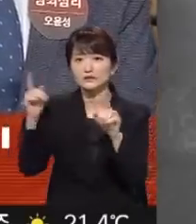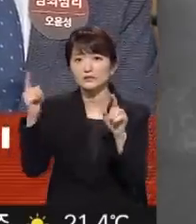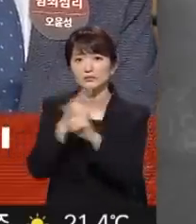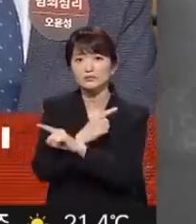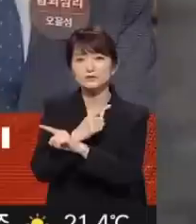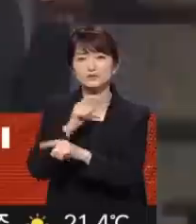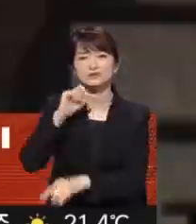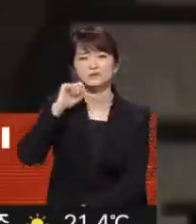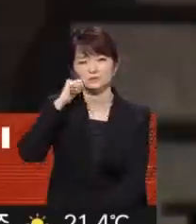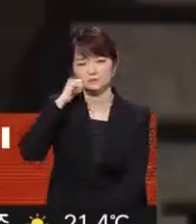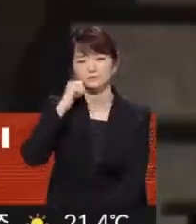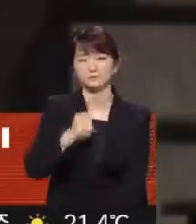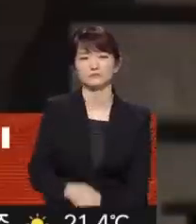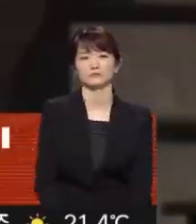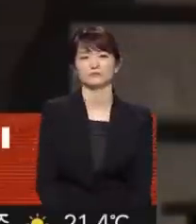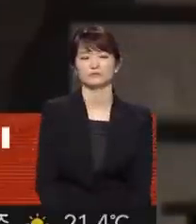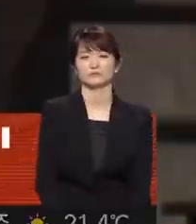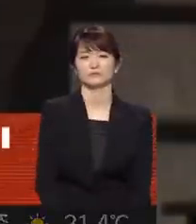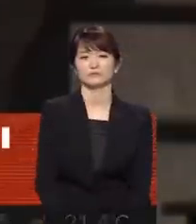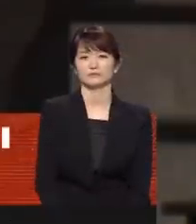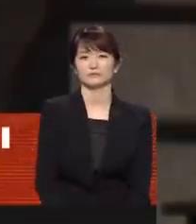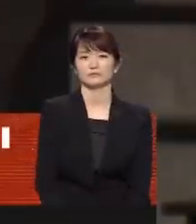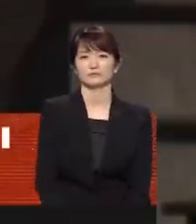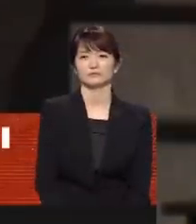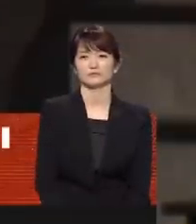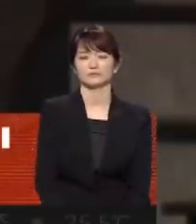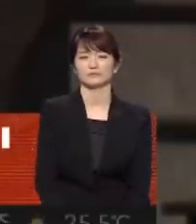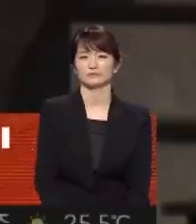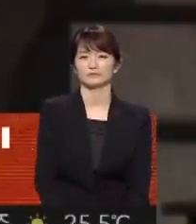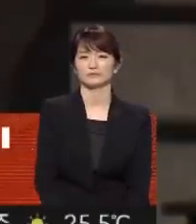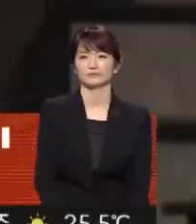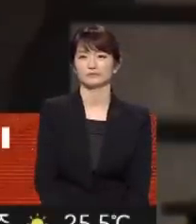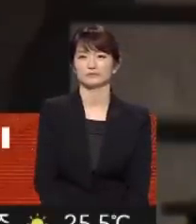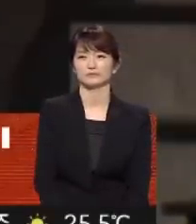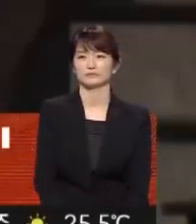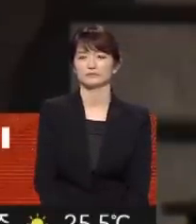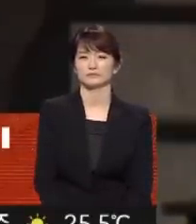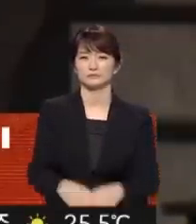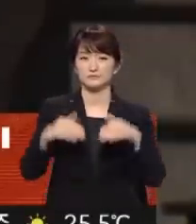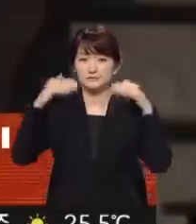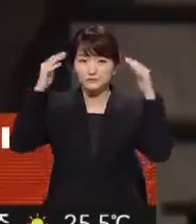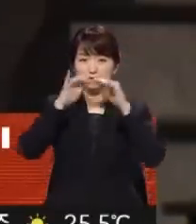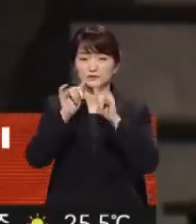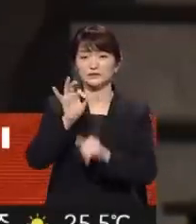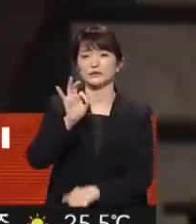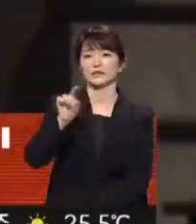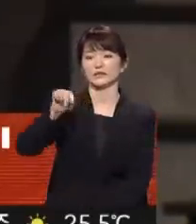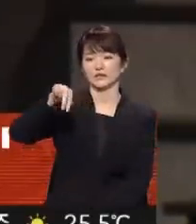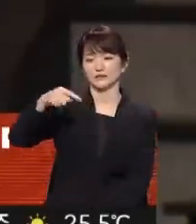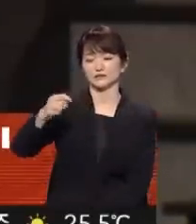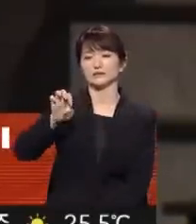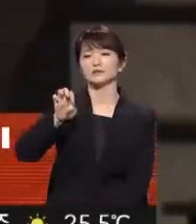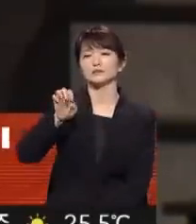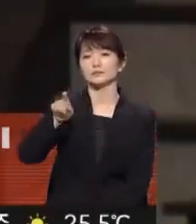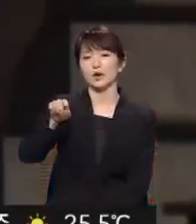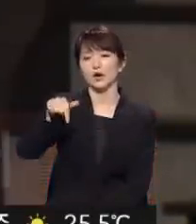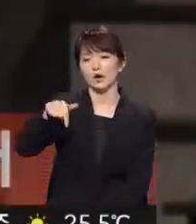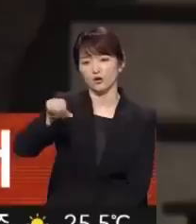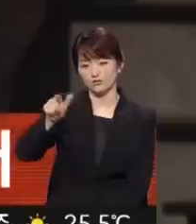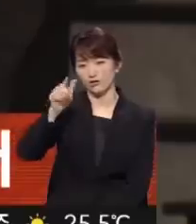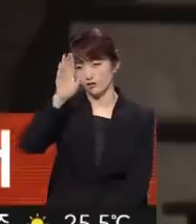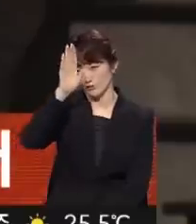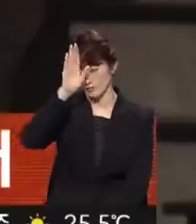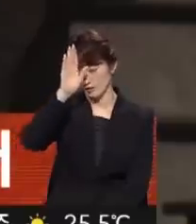힘들 것 같고요. 실제로 이제 이런 것들이 이제 뭐 성인 아스퍼거 증후군 뭐 이런 식으로 얘기를 갖다가 하기도